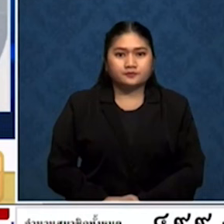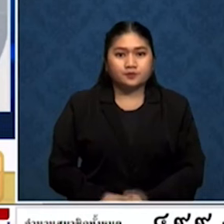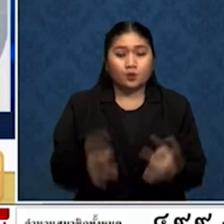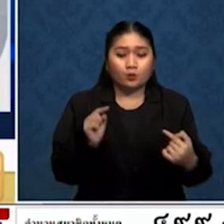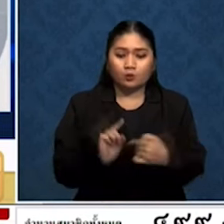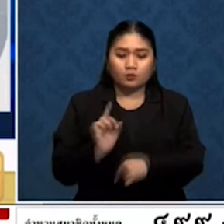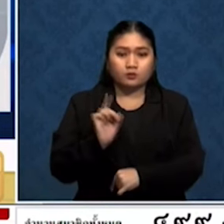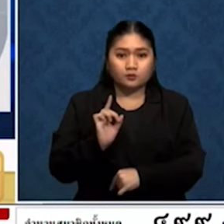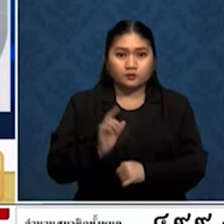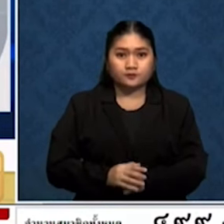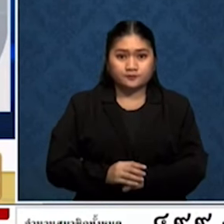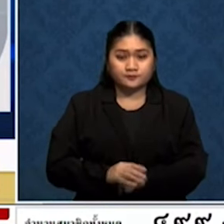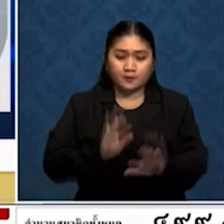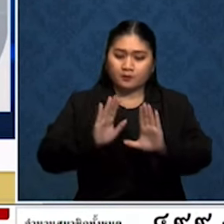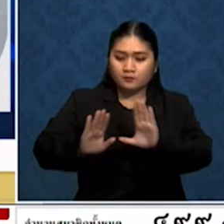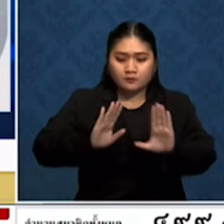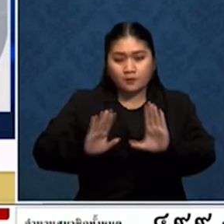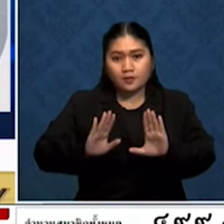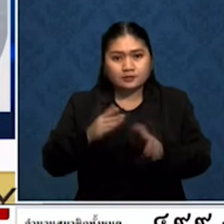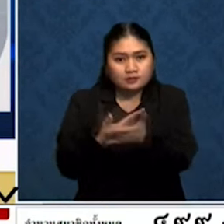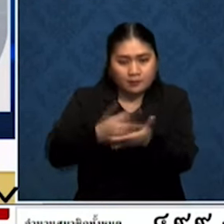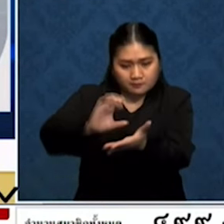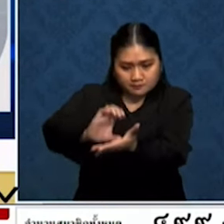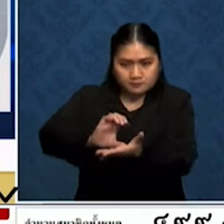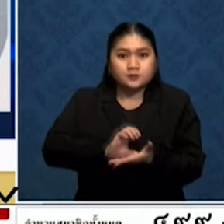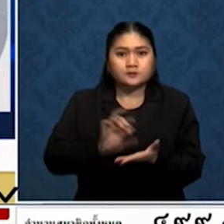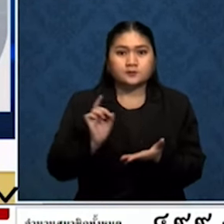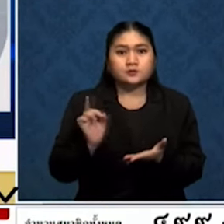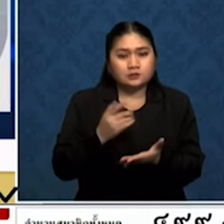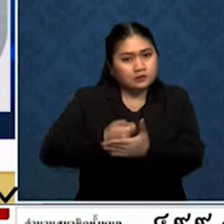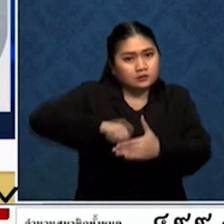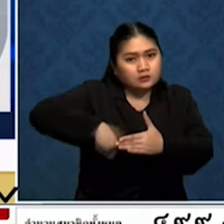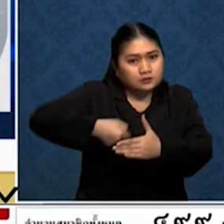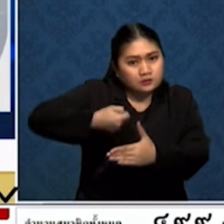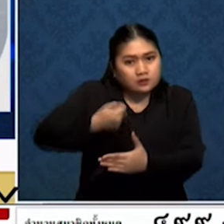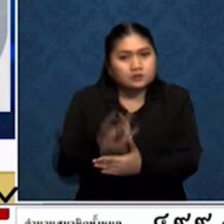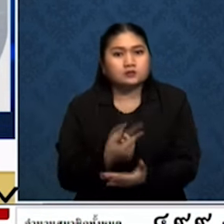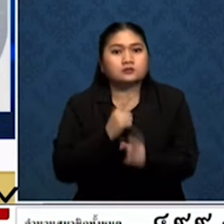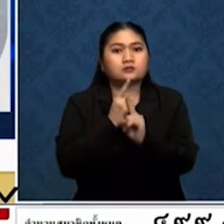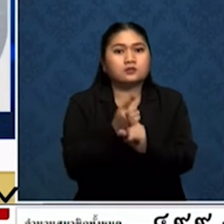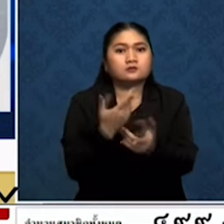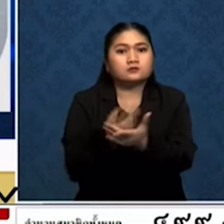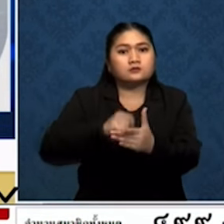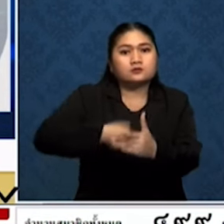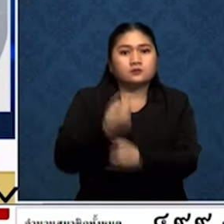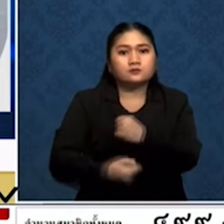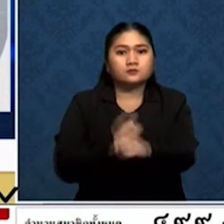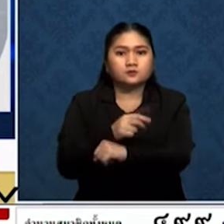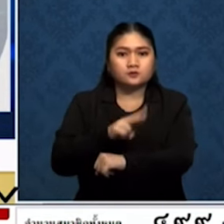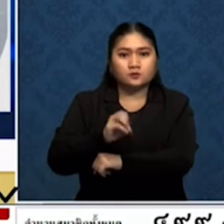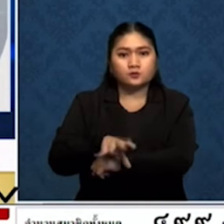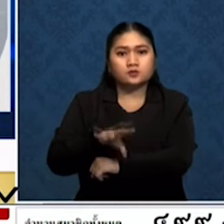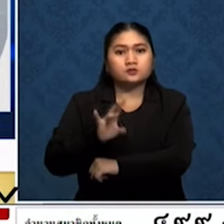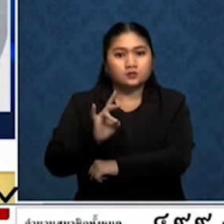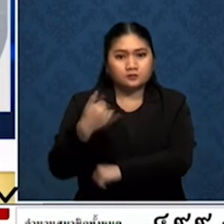ำหรบประมาณการเงินที่พื้งได้มาสำหับจ่ายตามก็ประมาณรายใจเพิมเติมประจำปีก็ประมาณ 2,56